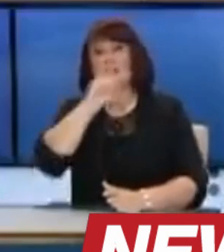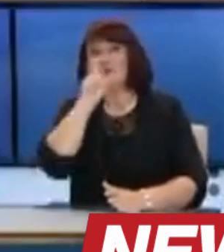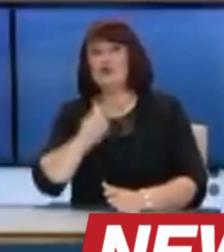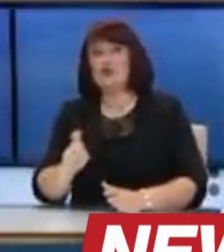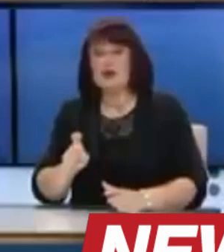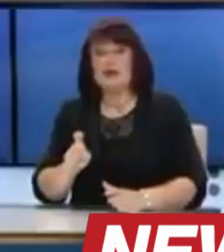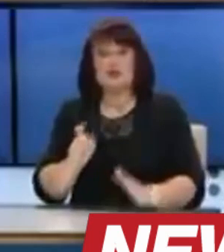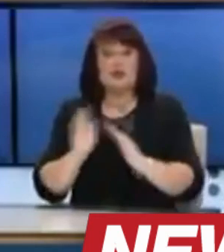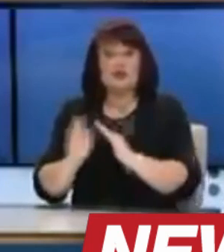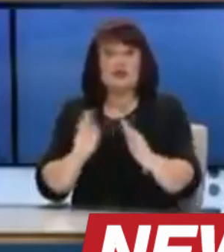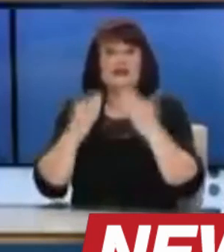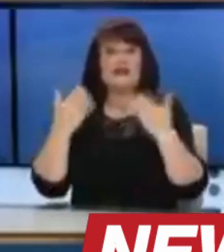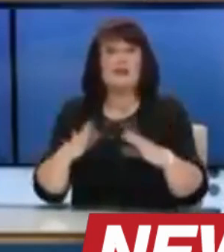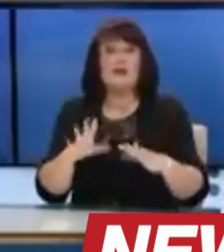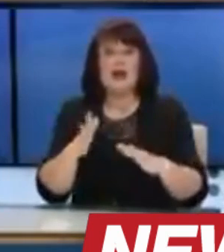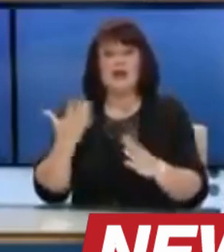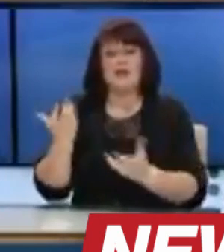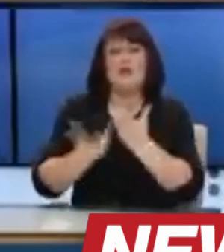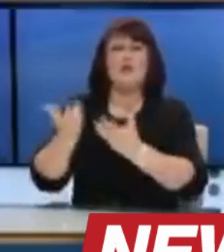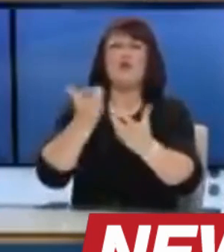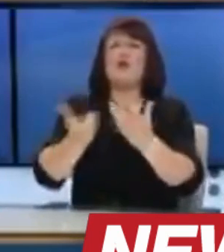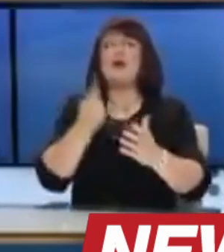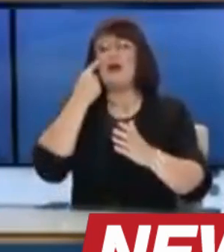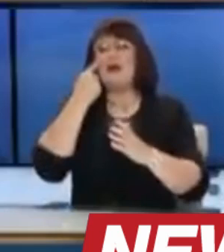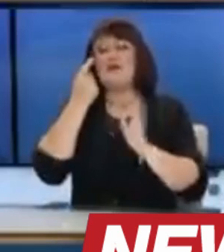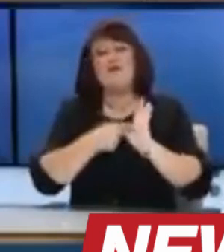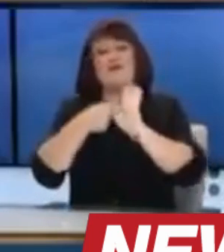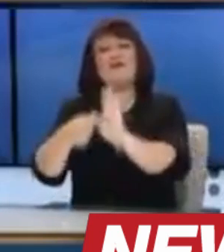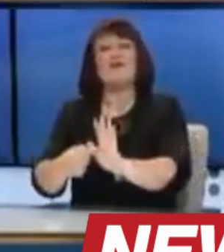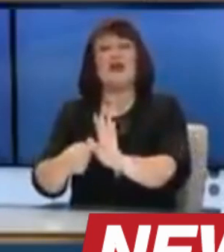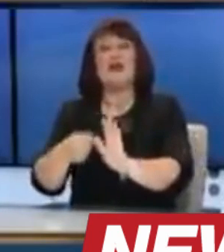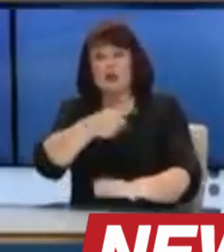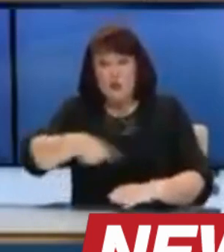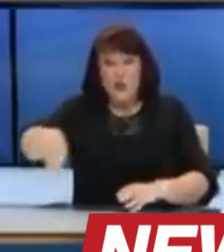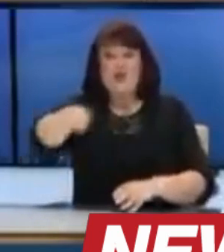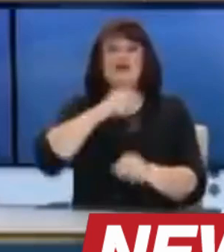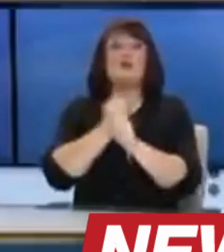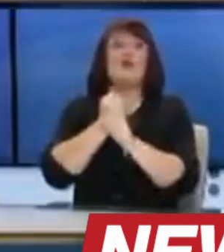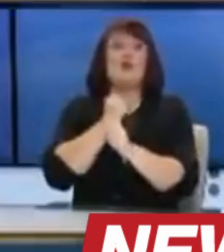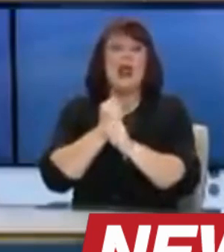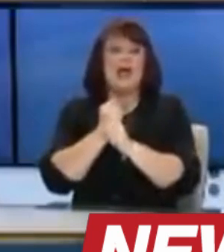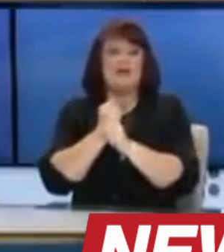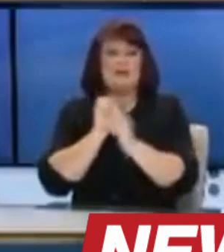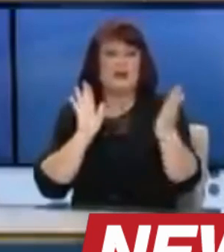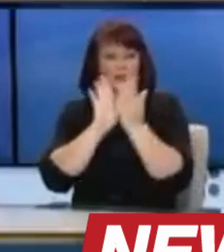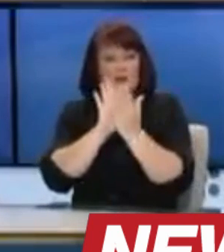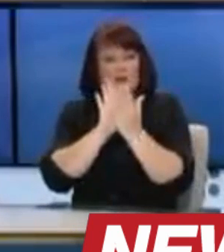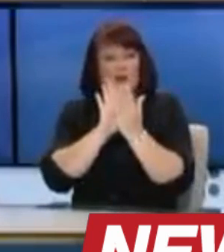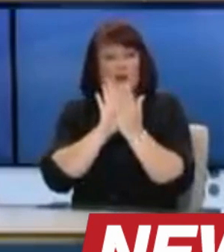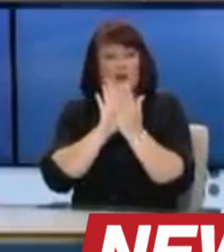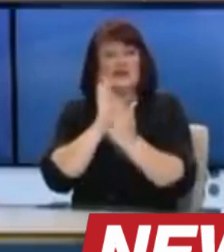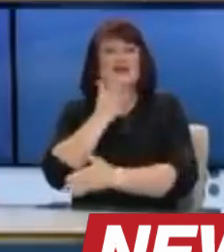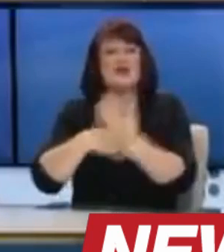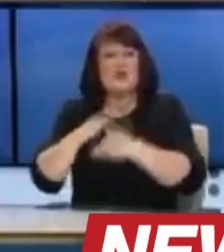άραγε? Το επιτελικό κράτος θα αποσυρθεί από τις αποζημιώσεις των ανθρώπων που είδαν τη ζωή τους να καταστρέφεται, που έλαβαν εντολή να εκενώσουν τα σπίτια τους επειδή